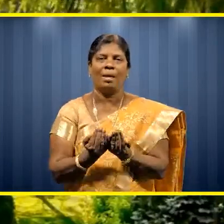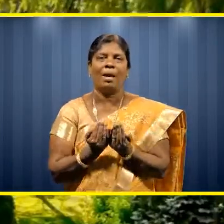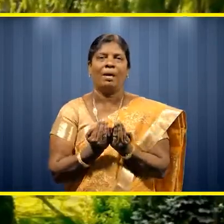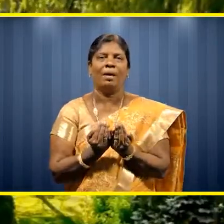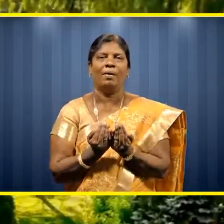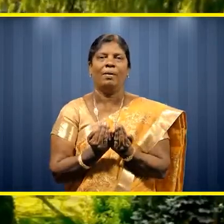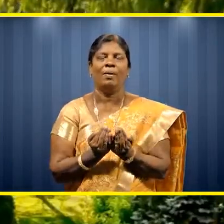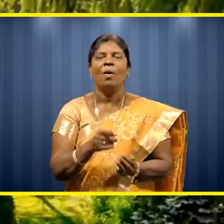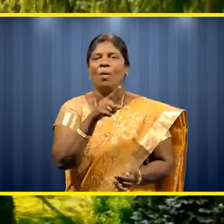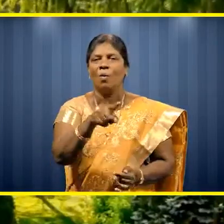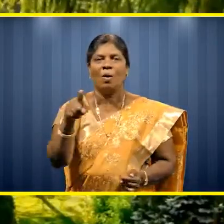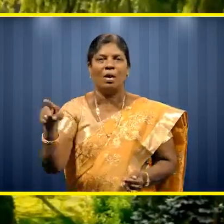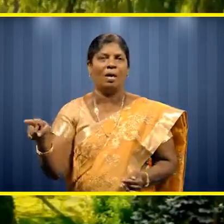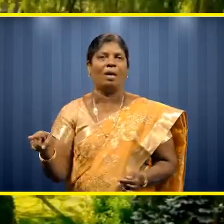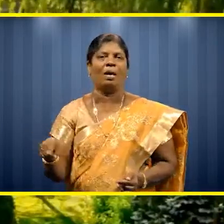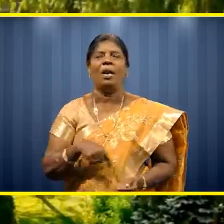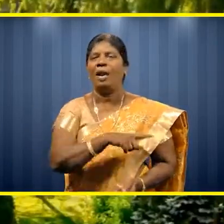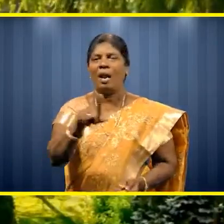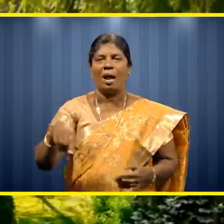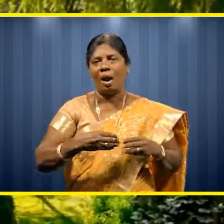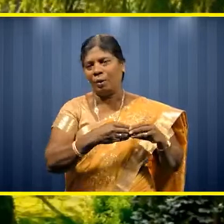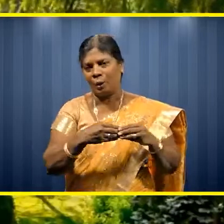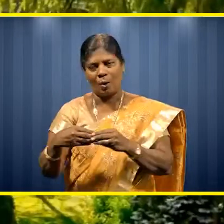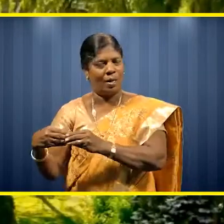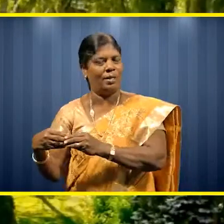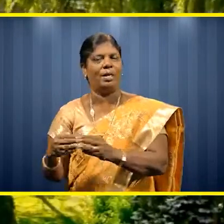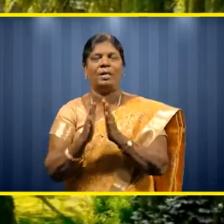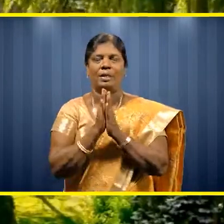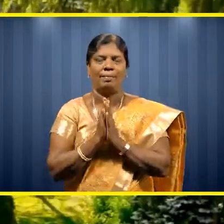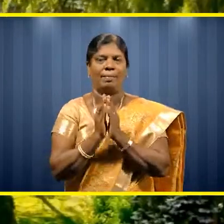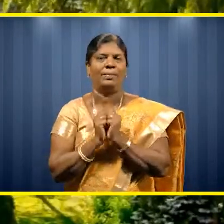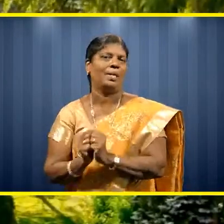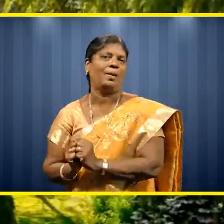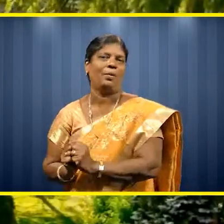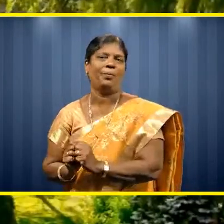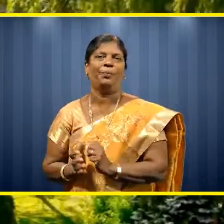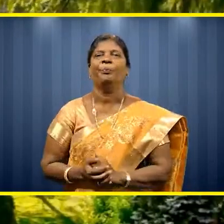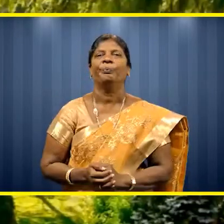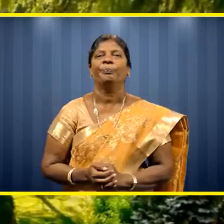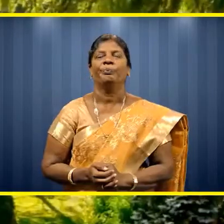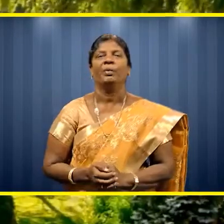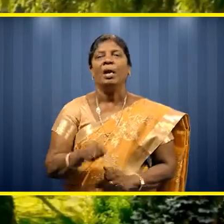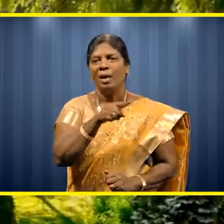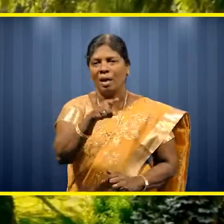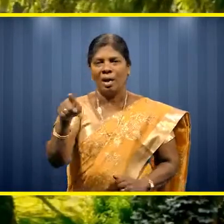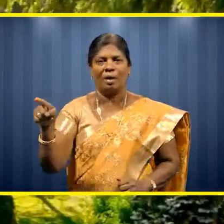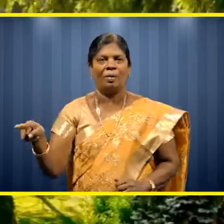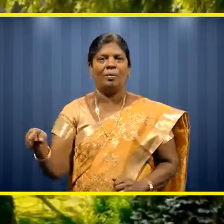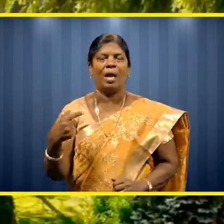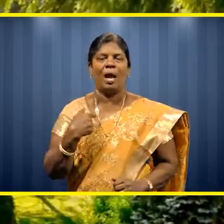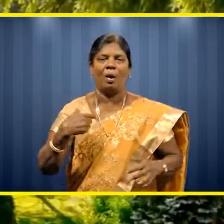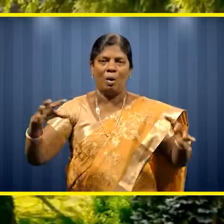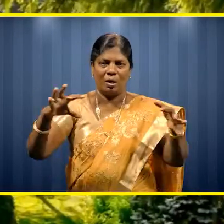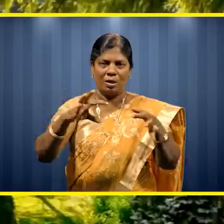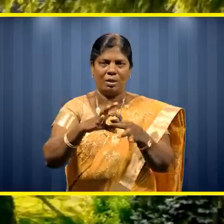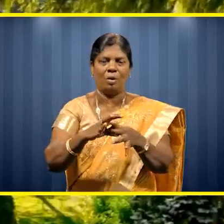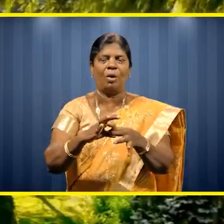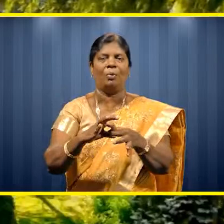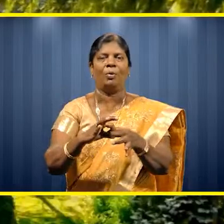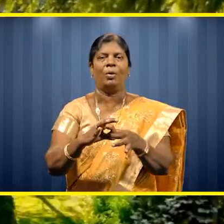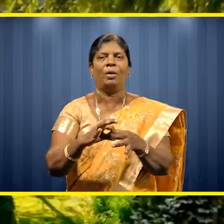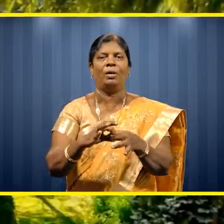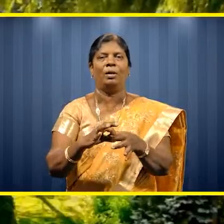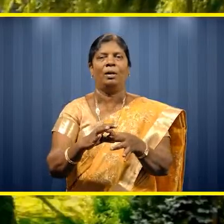பாதுகாக்க உங்களுக்காக நாங்கள் தொடர்ந்து ஜெபம் செய்கிறோம். நீங்களும் எங்களோடு கூட